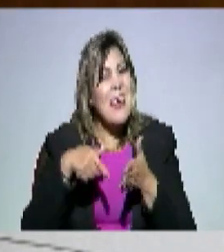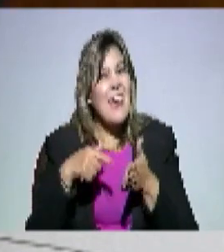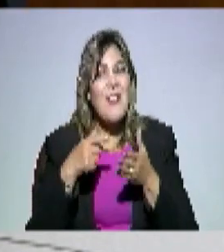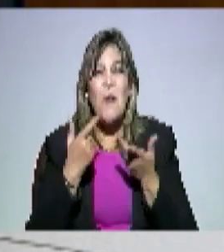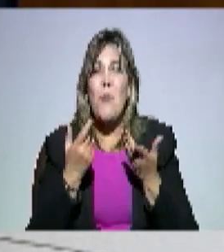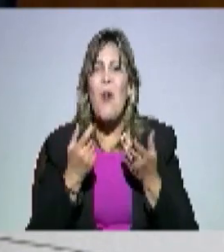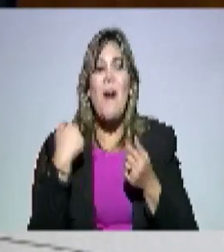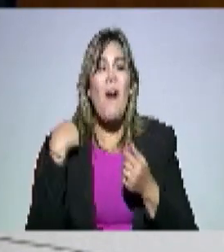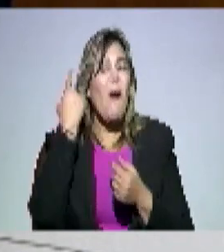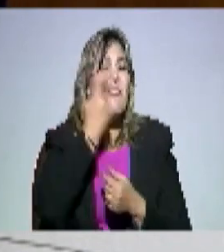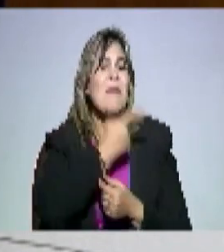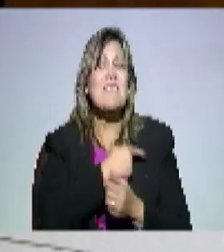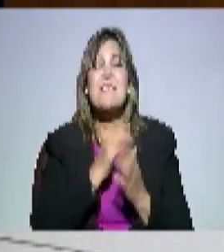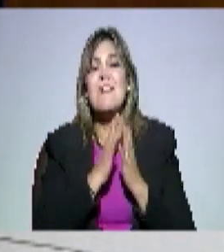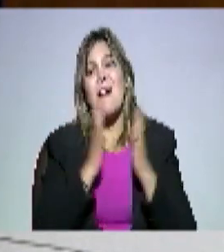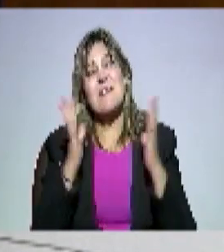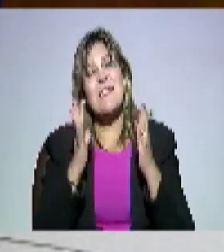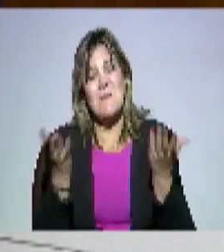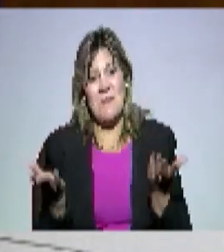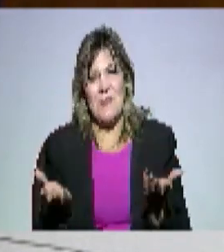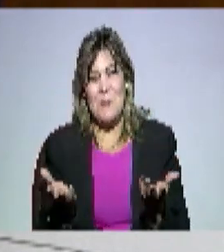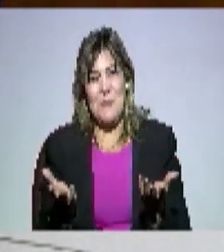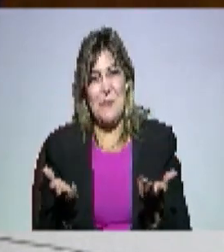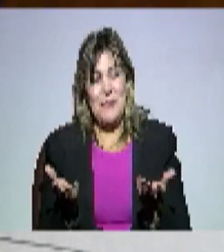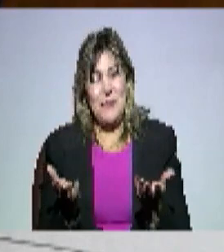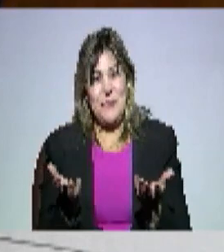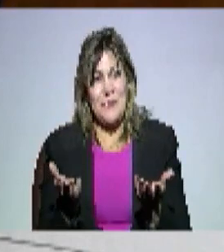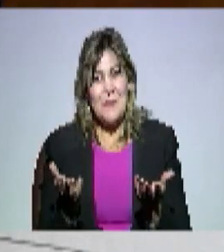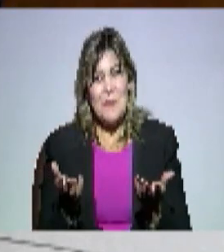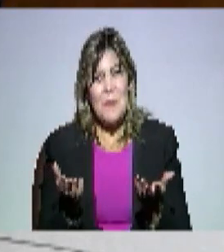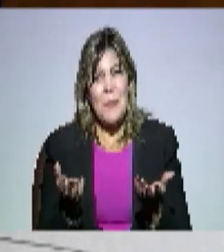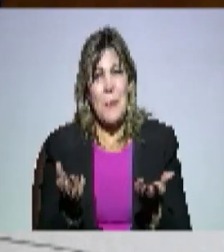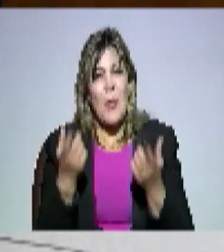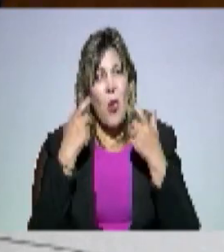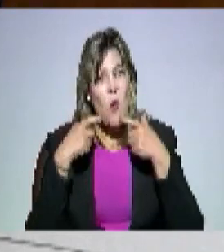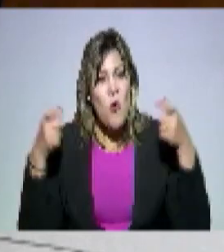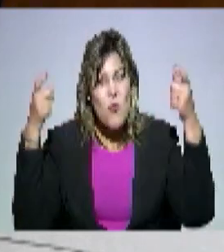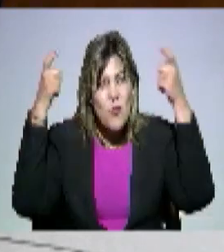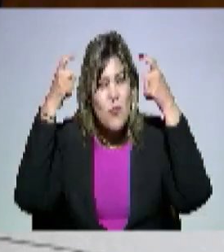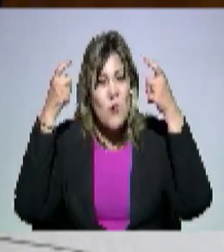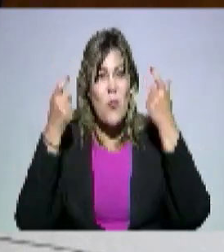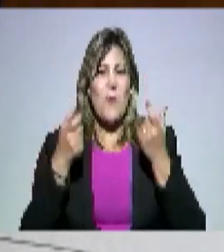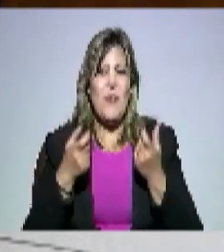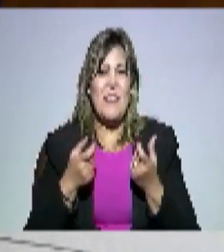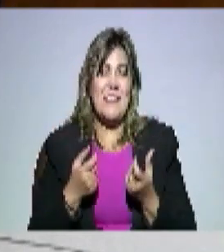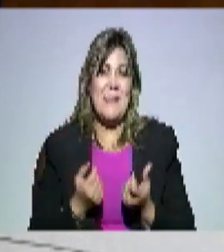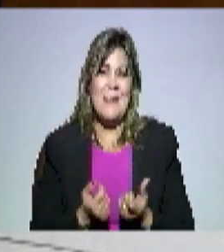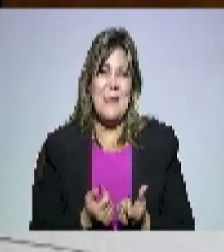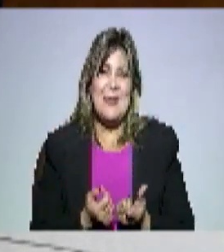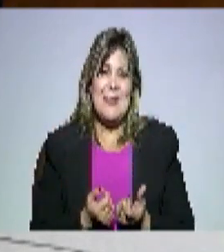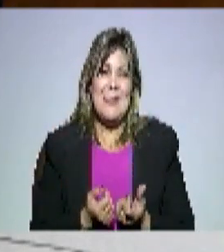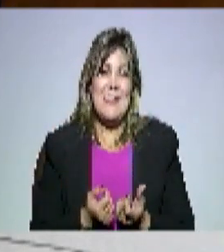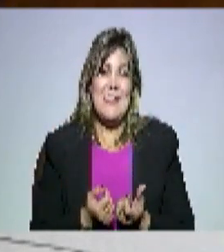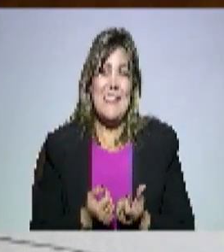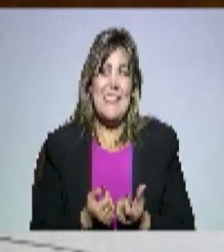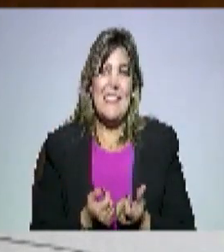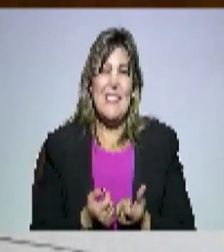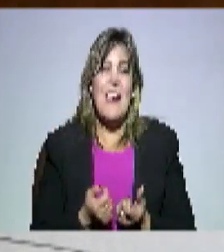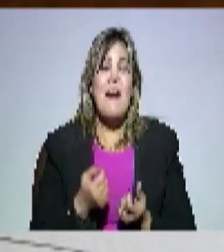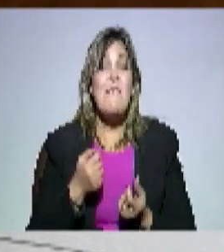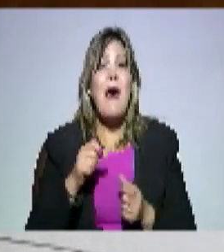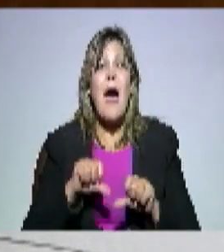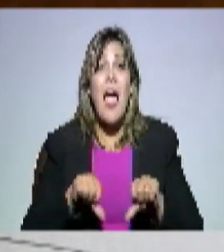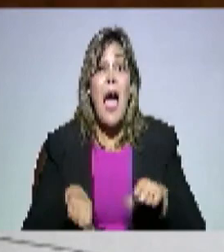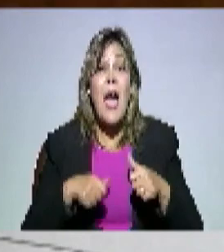وصار اغسطينوس القديس العظيم الاسقف اغسطينوس فسير